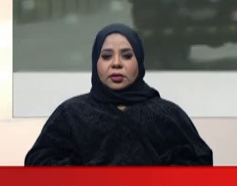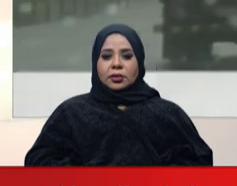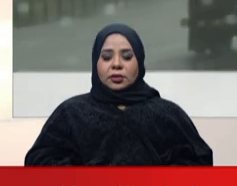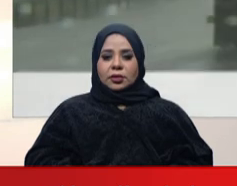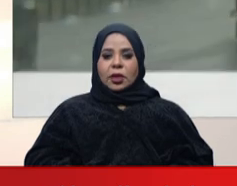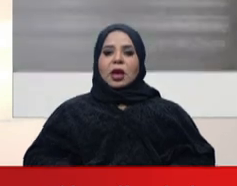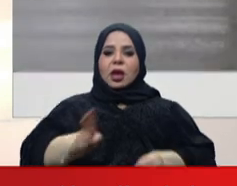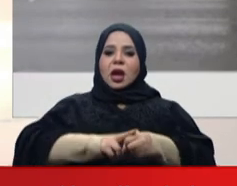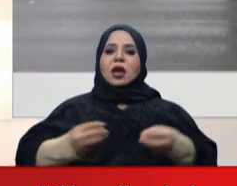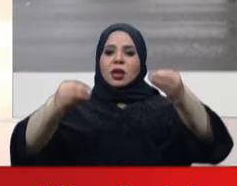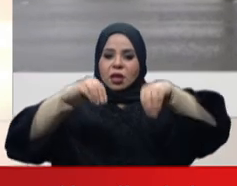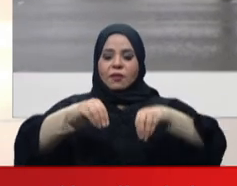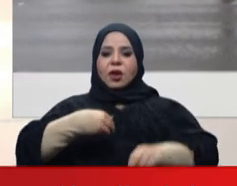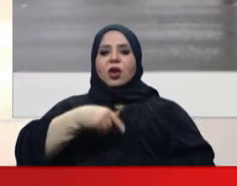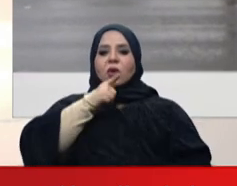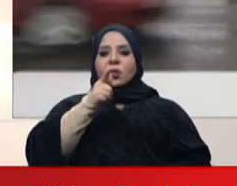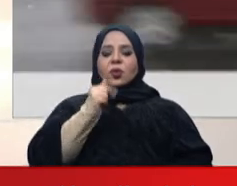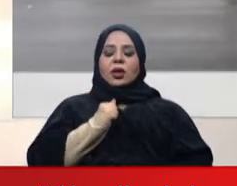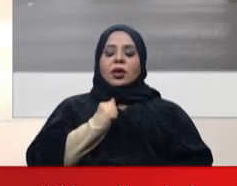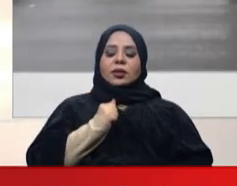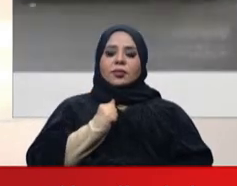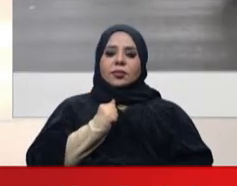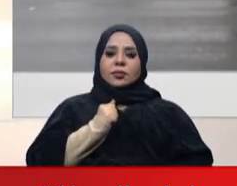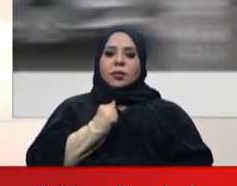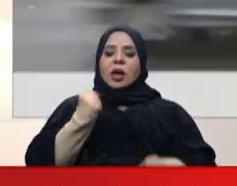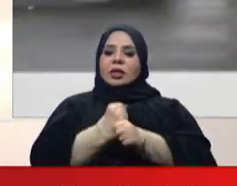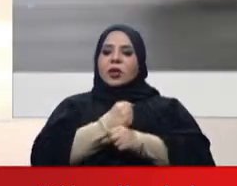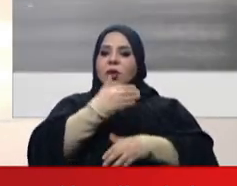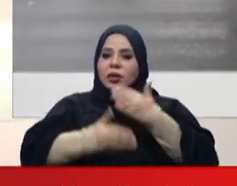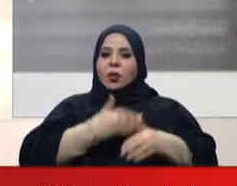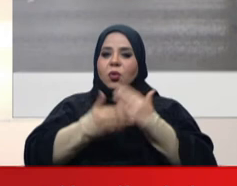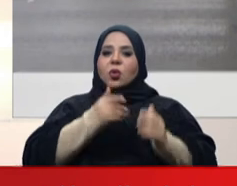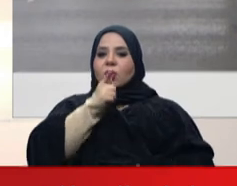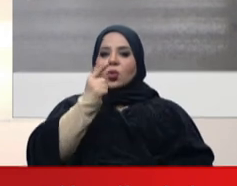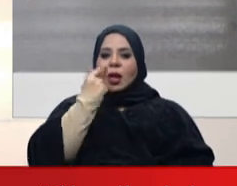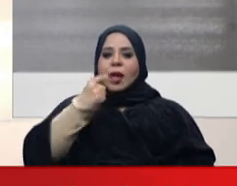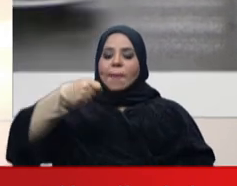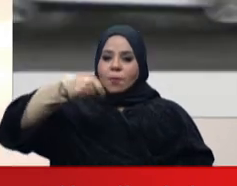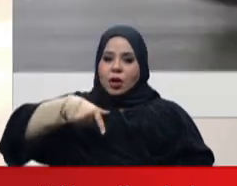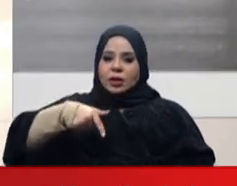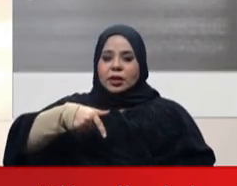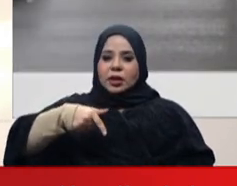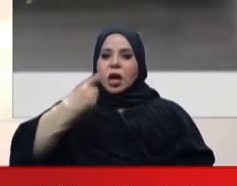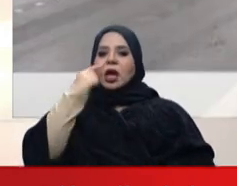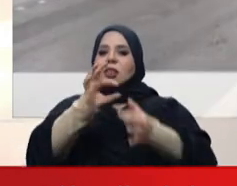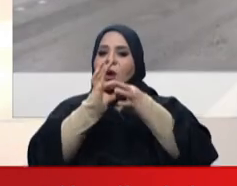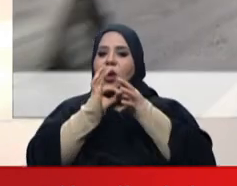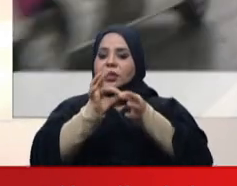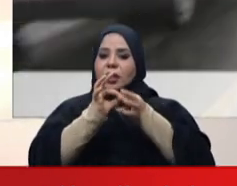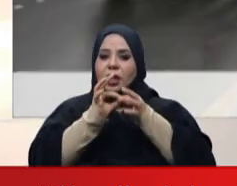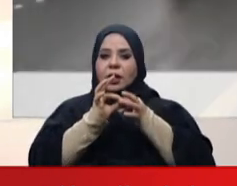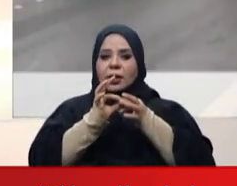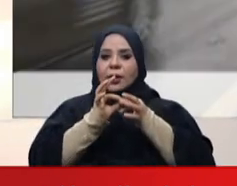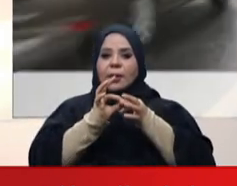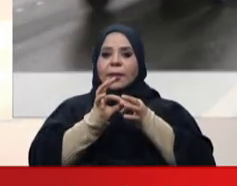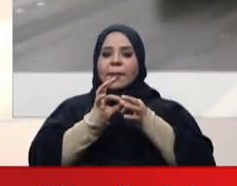إضافة إلى ذلك، إحنا نقوم بشكل دوري بتوعية المواطنين، وذلك بنشر أرقام للتواصل للتبليغ عن